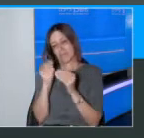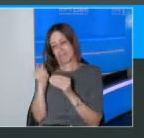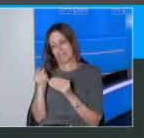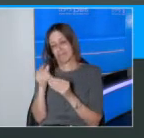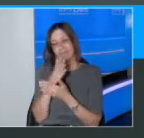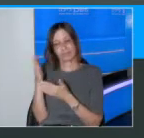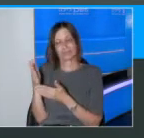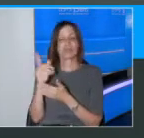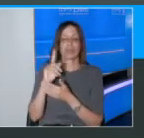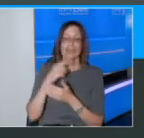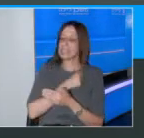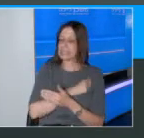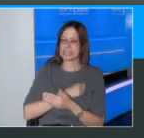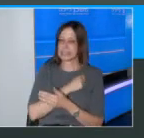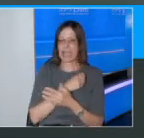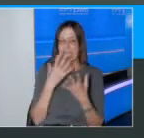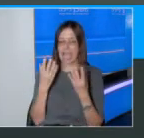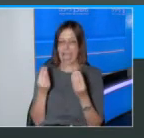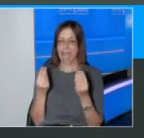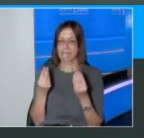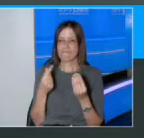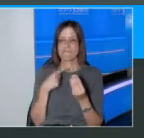אני, לצערי הרב,